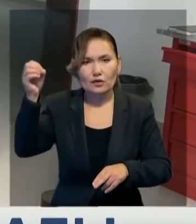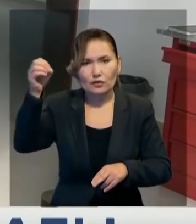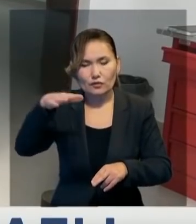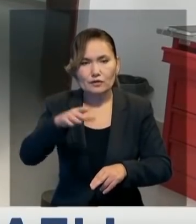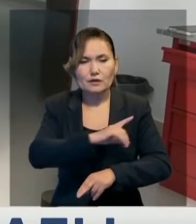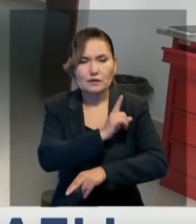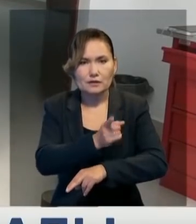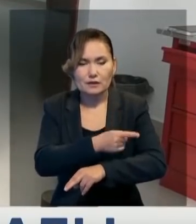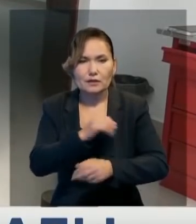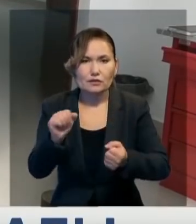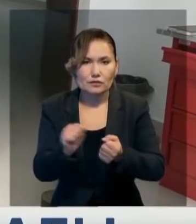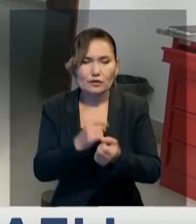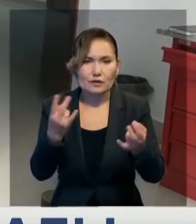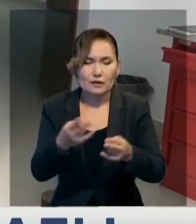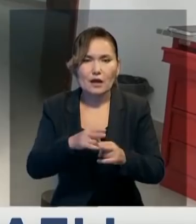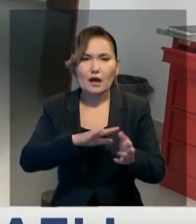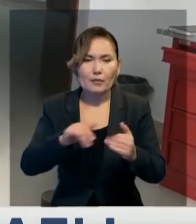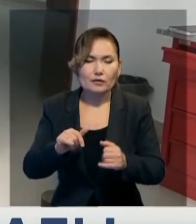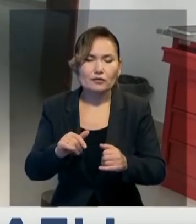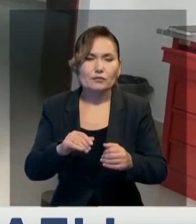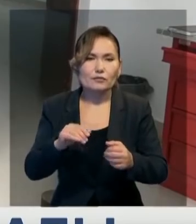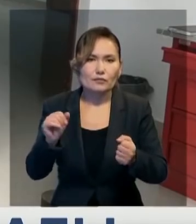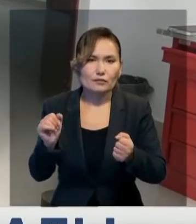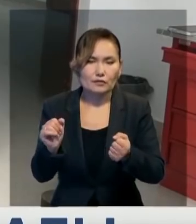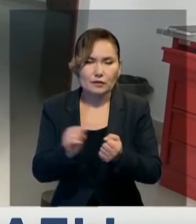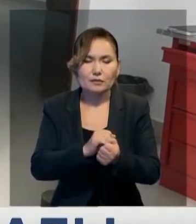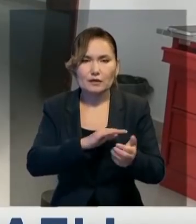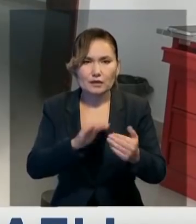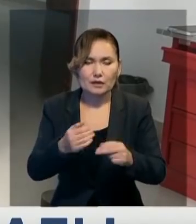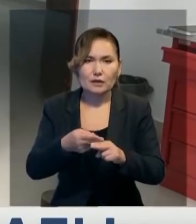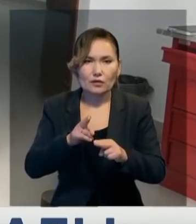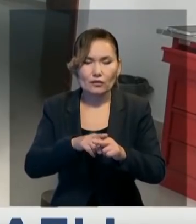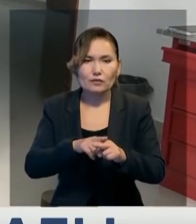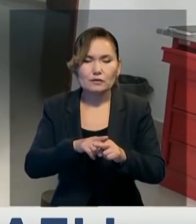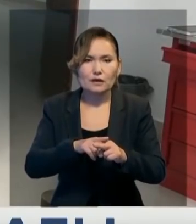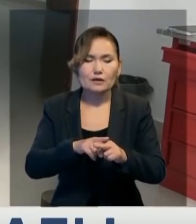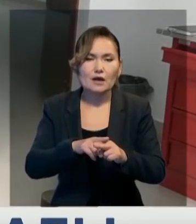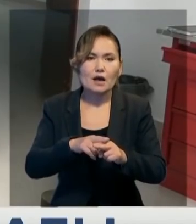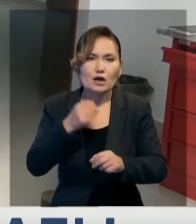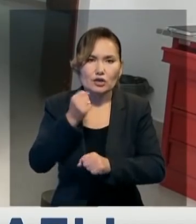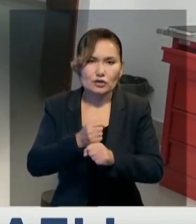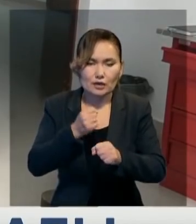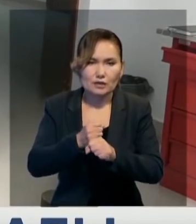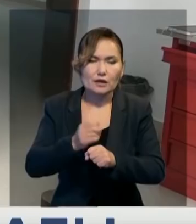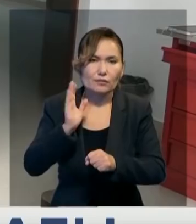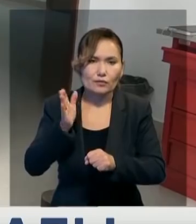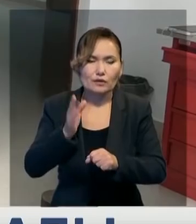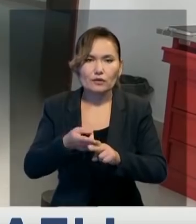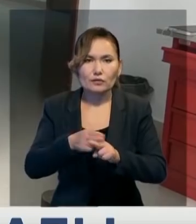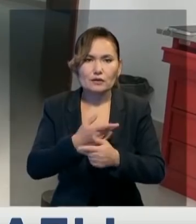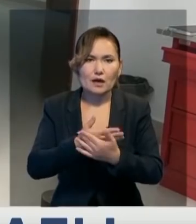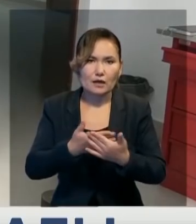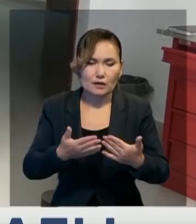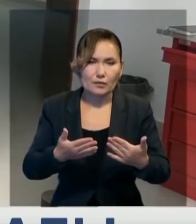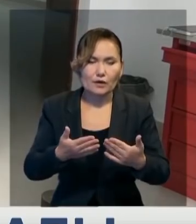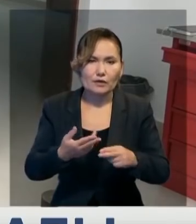деп сайды, әрден кепкенден кейін шақтан, ердің ішінде су қалған ағаш батын болса, ерді құран құрағаннан кейін,